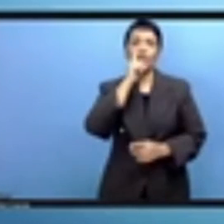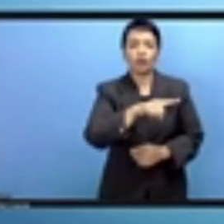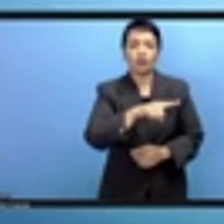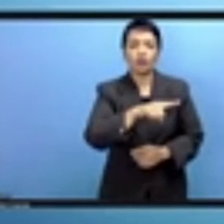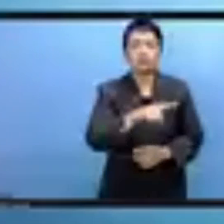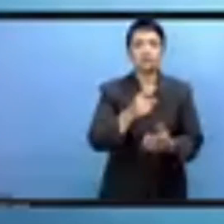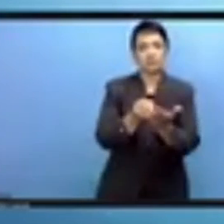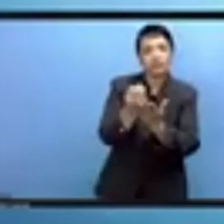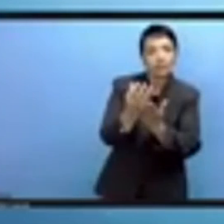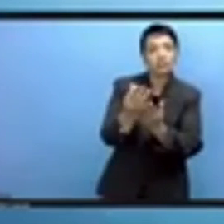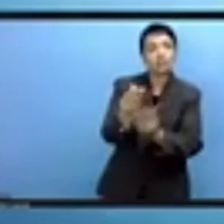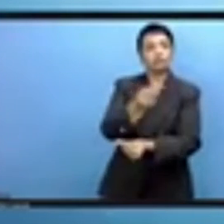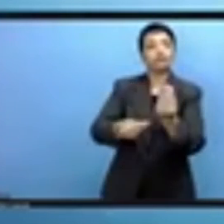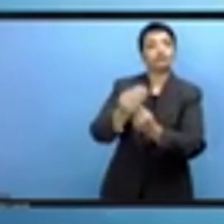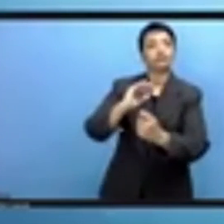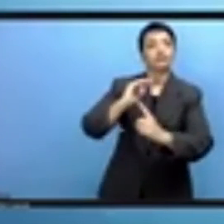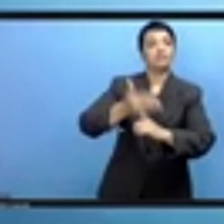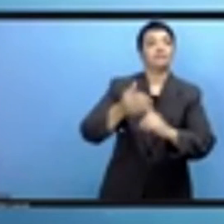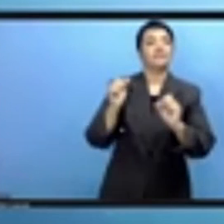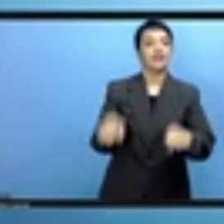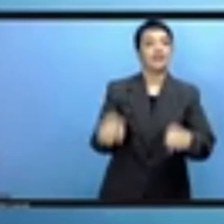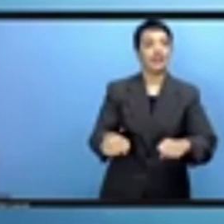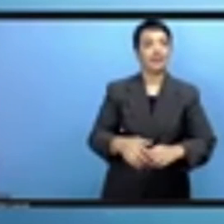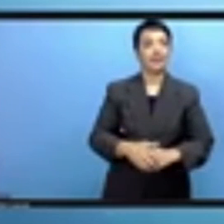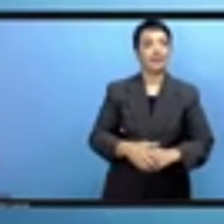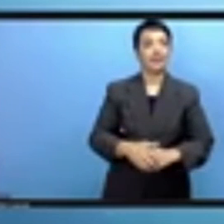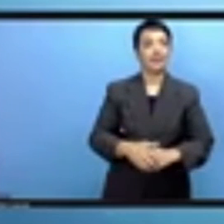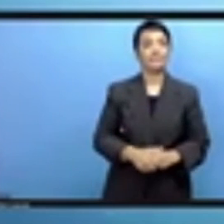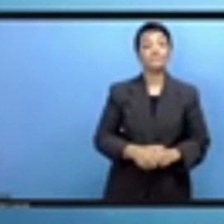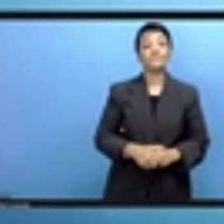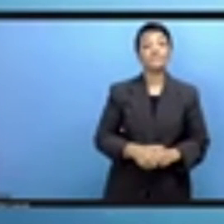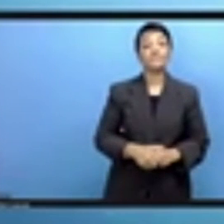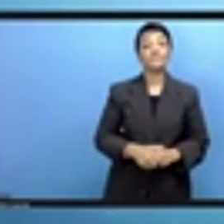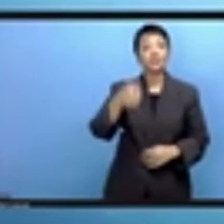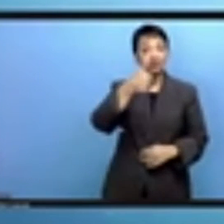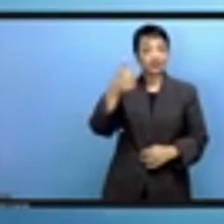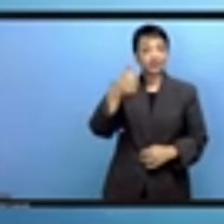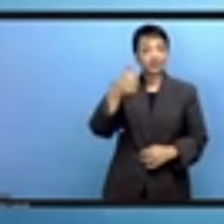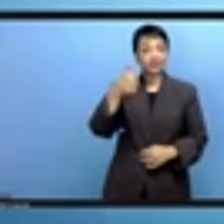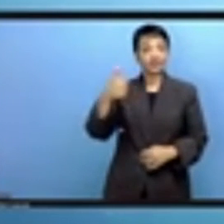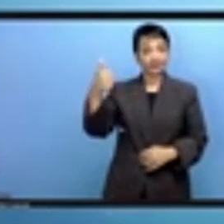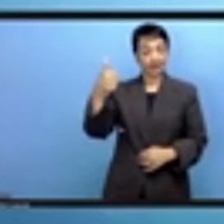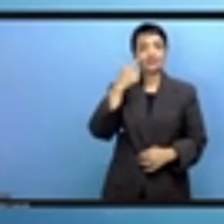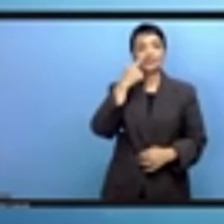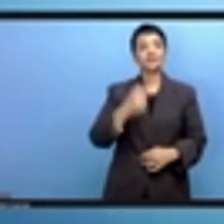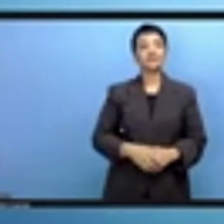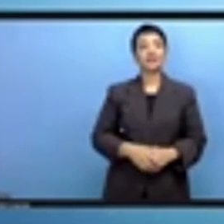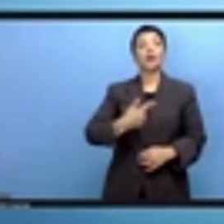现在这些挑战已经成为我们共同的敌人。各位阁下，